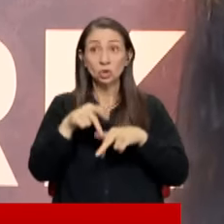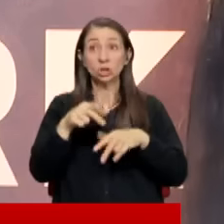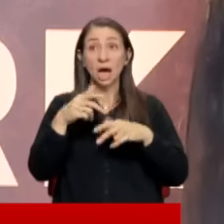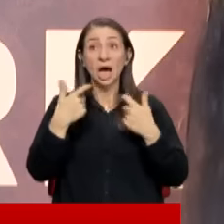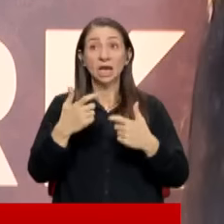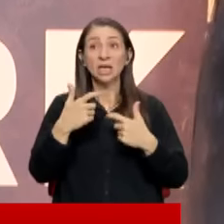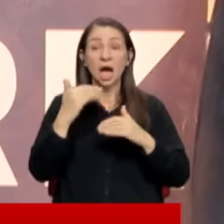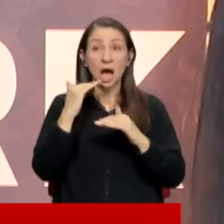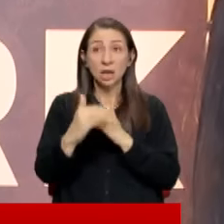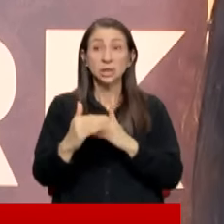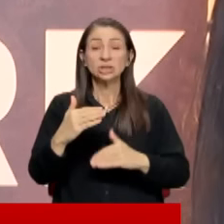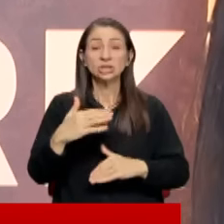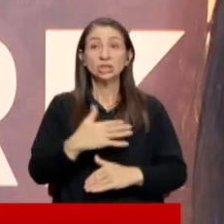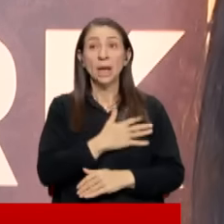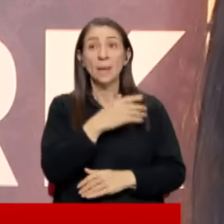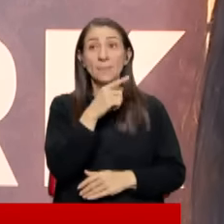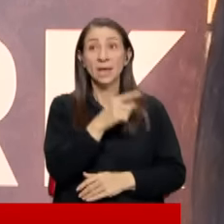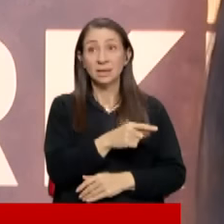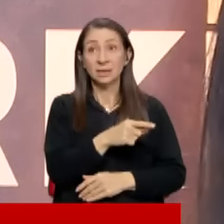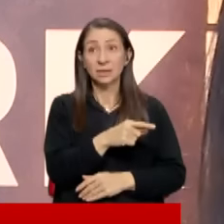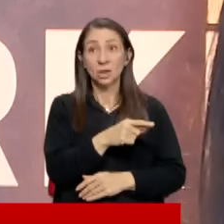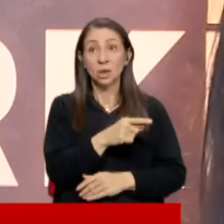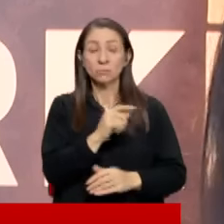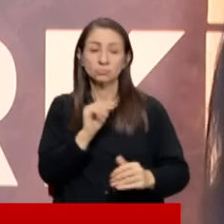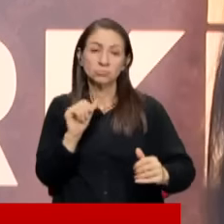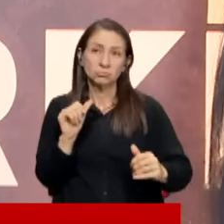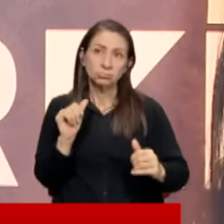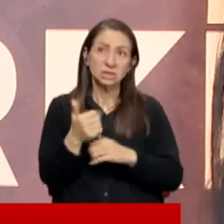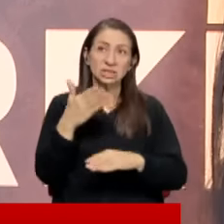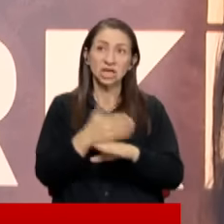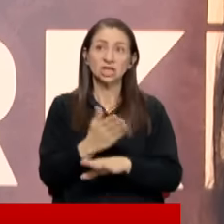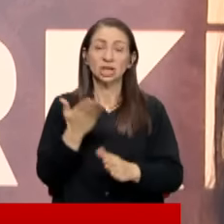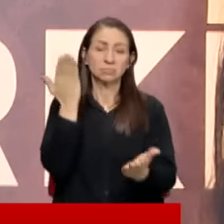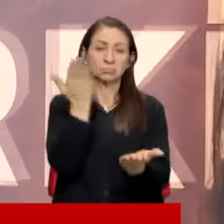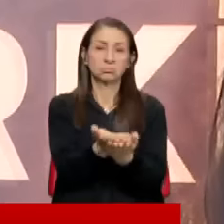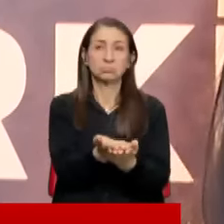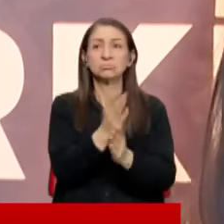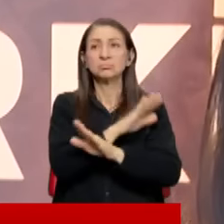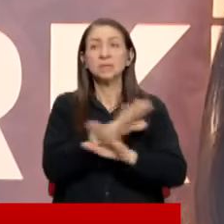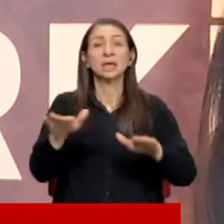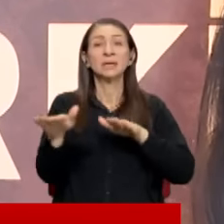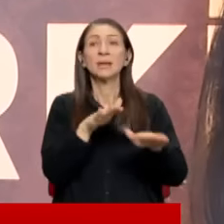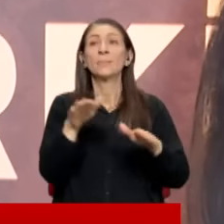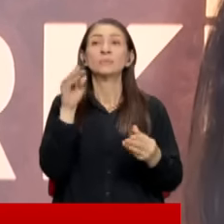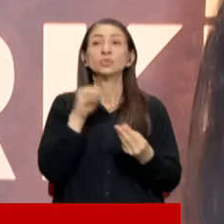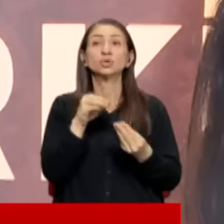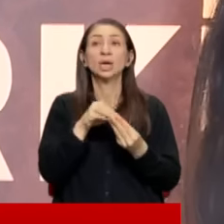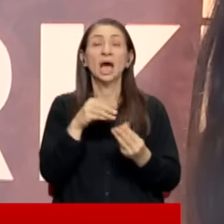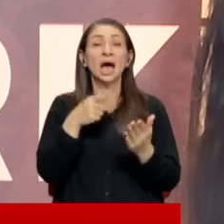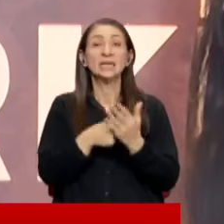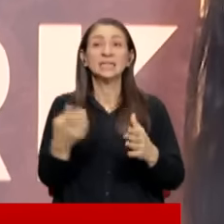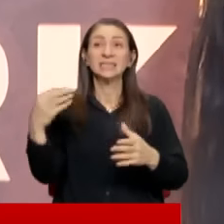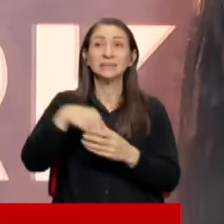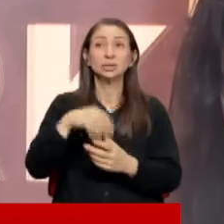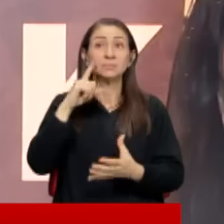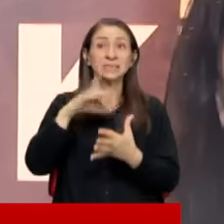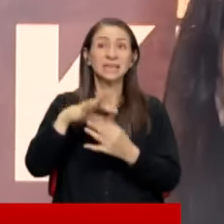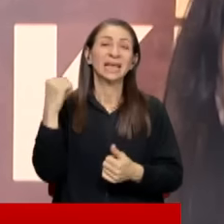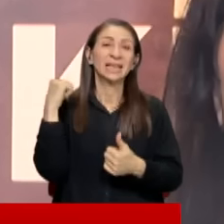Hatay Halk Cumhuriyet Halk Partisi'nin önüne gerçek anketi koymuştur. Deprem suçlarına adı karışmış